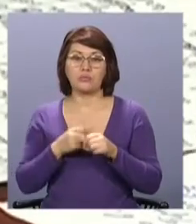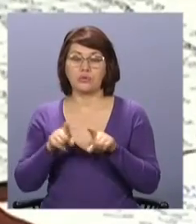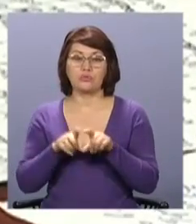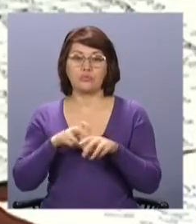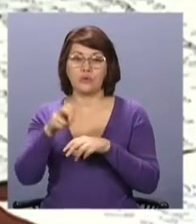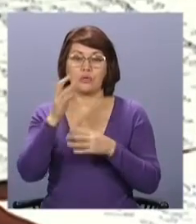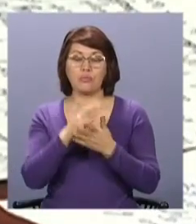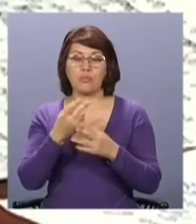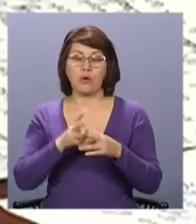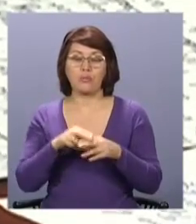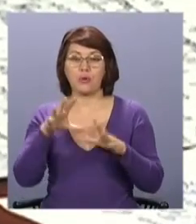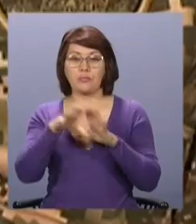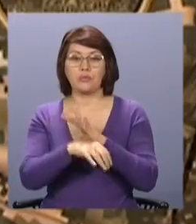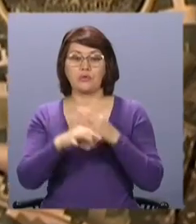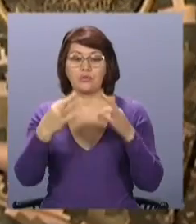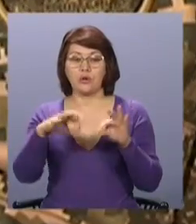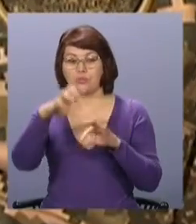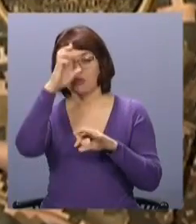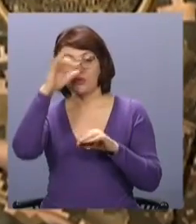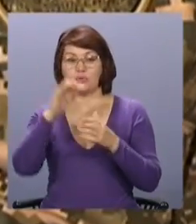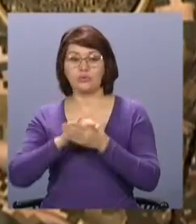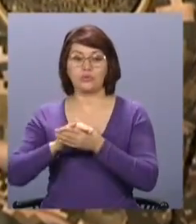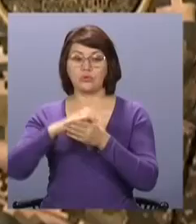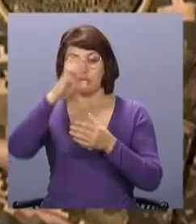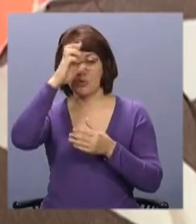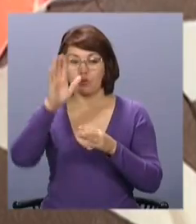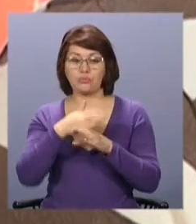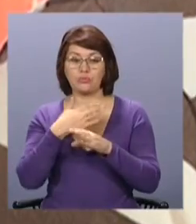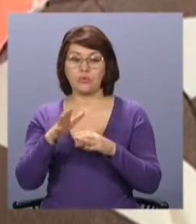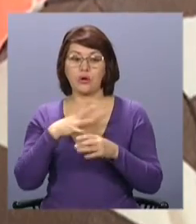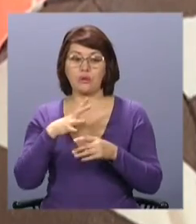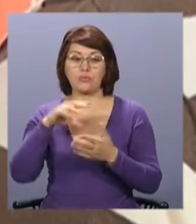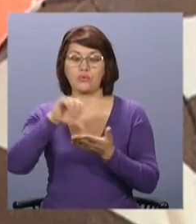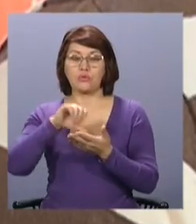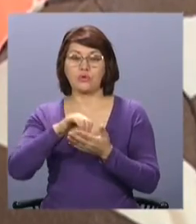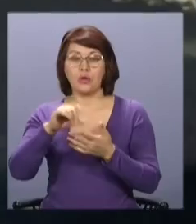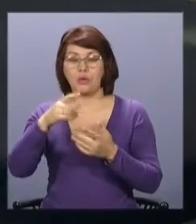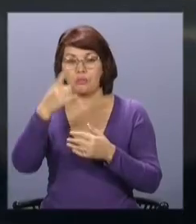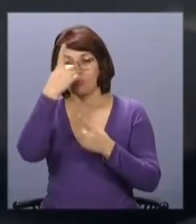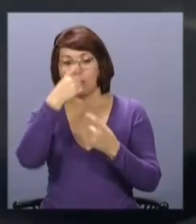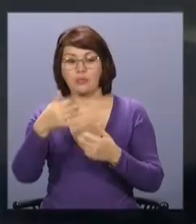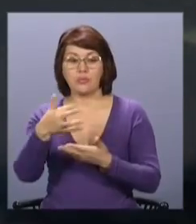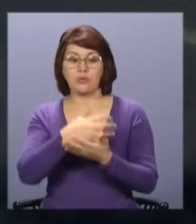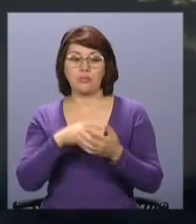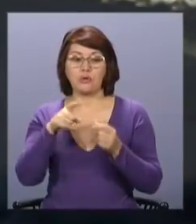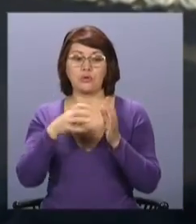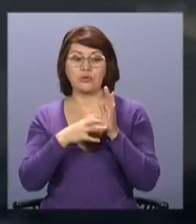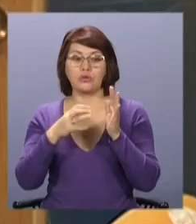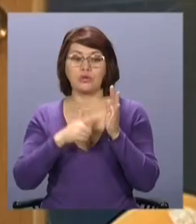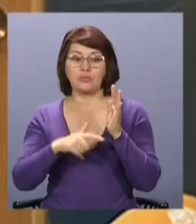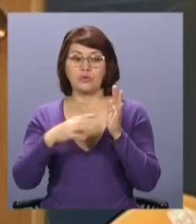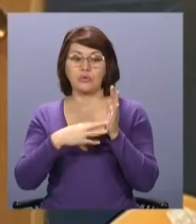та жолдапты. Сонымен қатар тәуелсіз мемлекеттер достастығы елдеріндегі ардагерлерден де мәлімет жинауда.